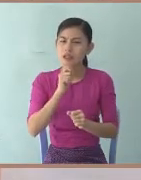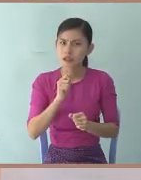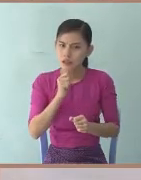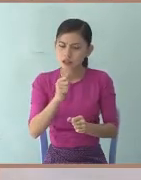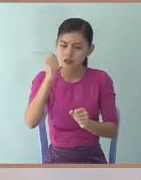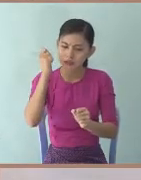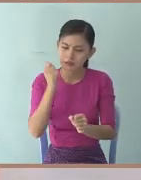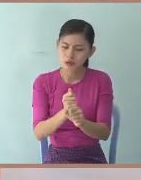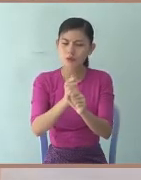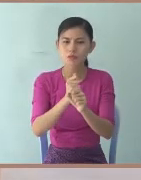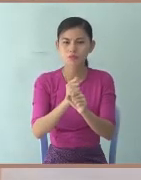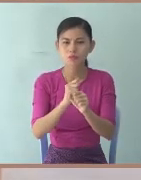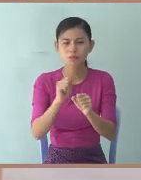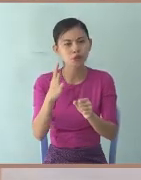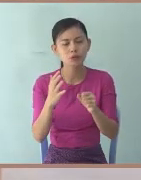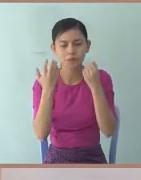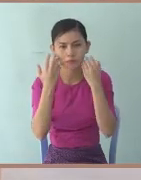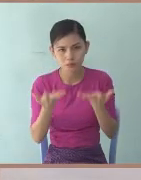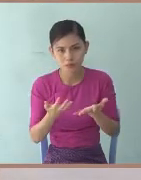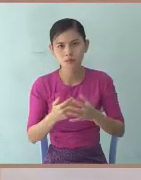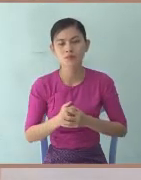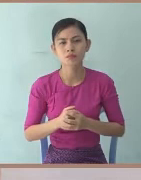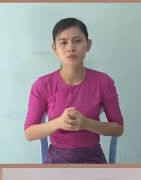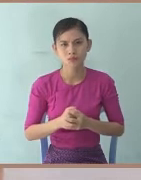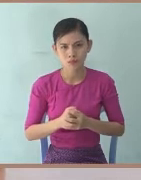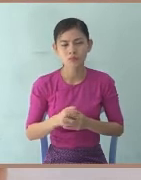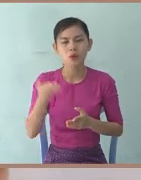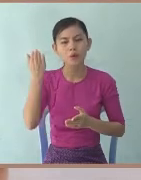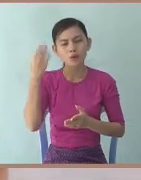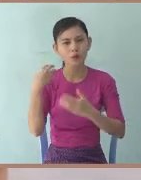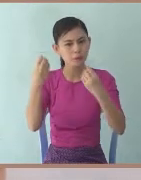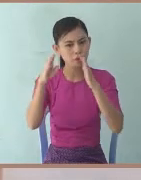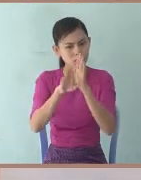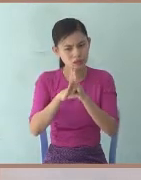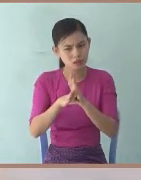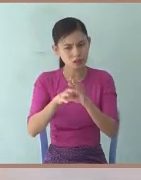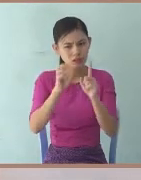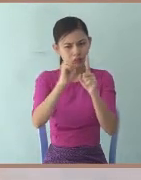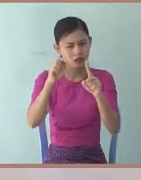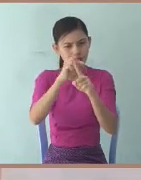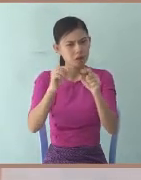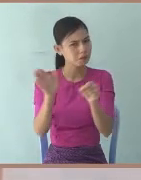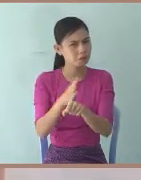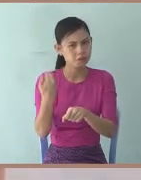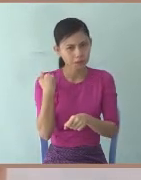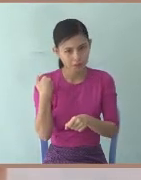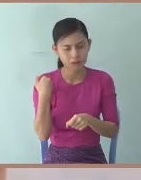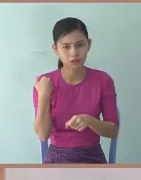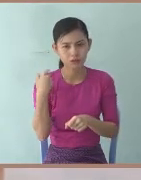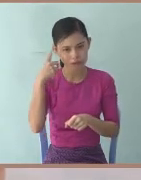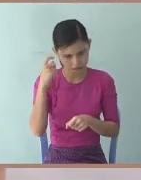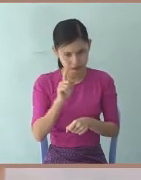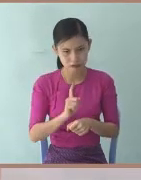ယ်သူရဲ့ပြောလုံဆောင်ပြောတဲ့အတိုင်းလုံဆောင်ချက်က100% မမြောက်ဘူးလို့ကျွန်တော်အနေနဲ့ထင်နေ